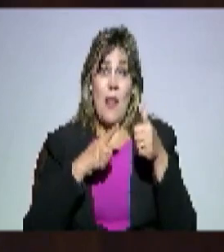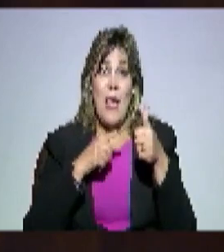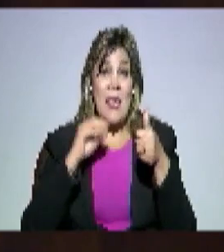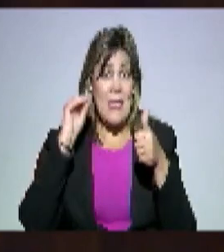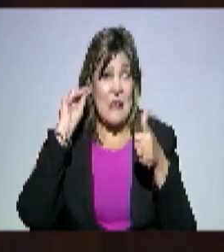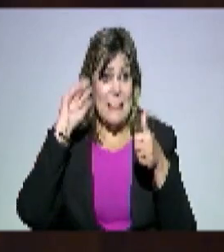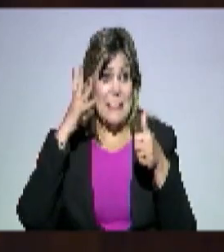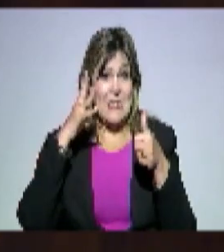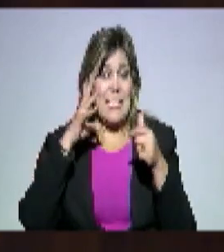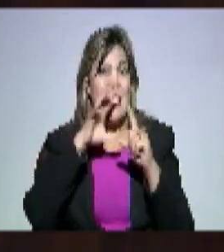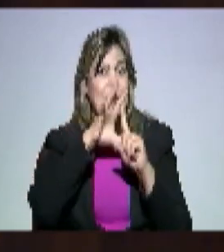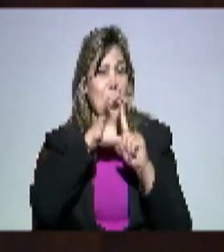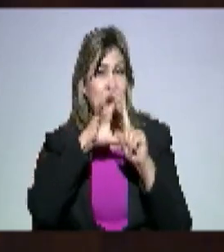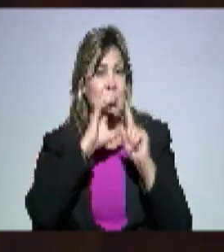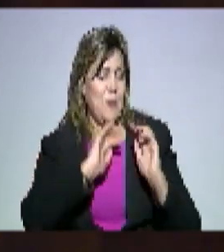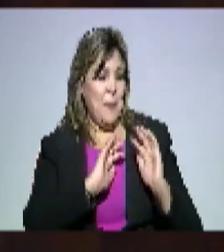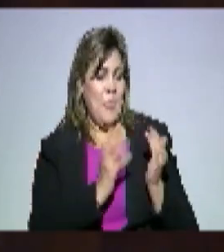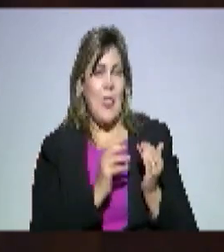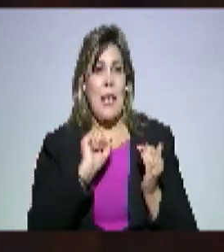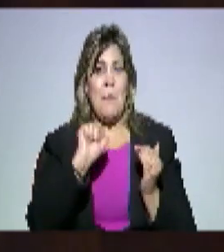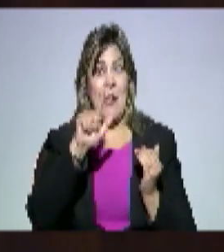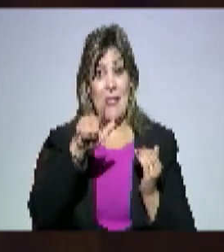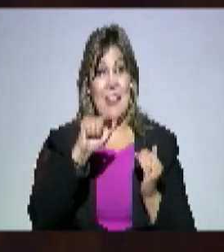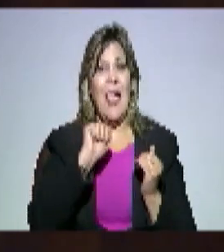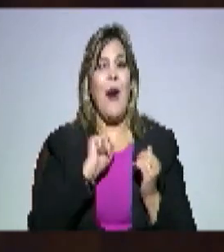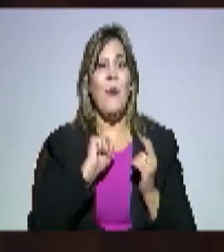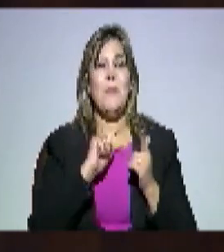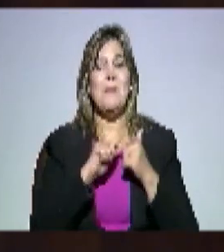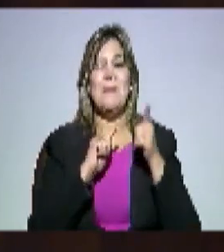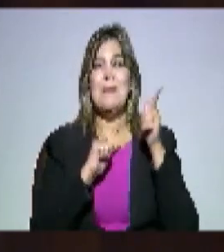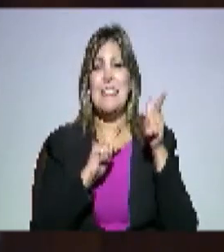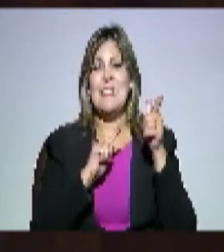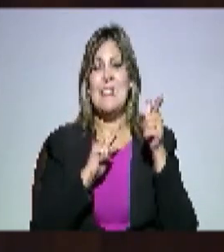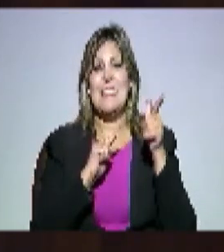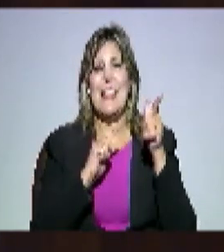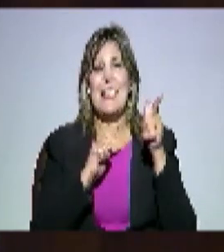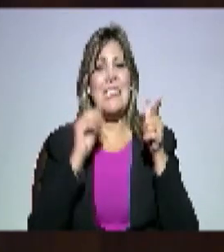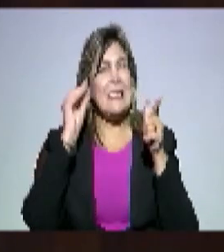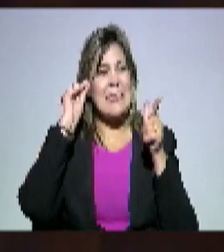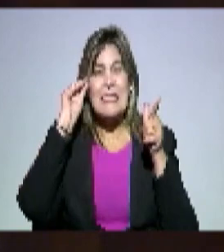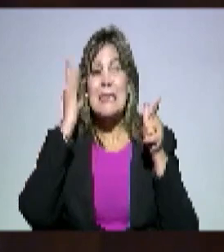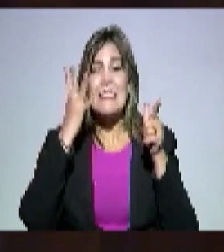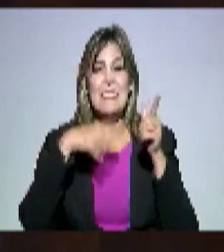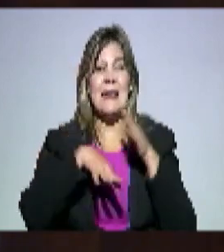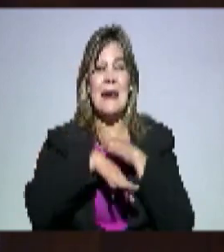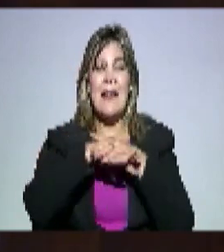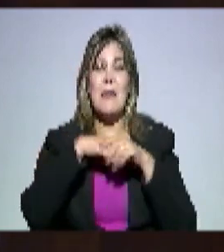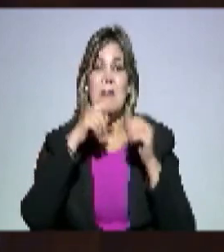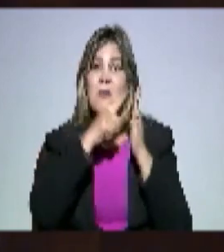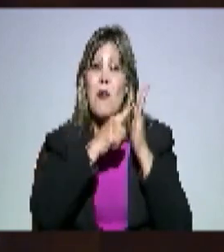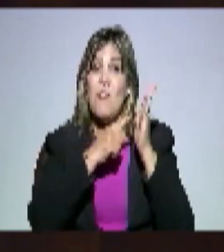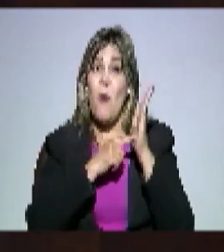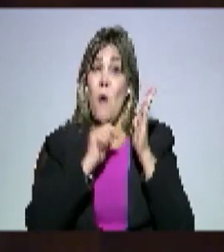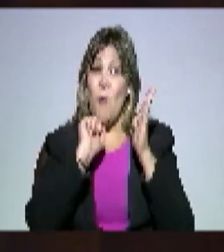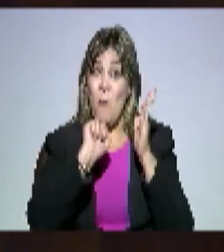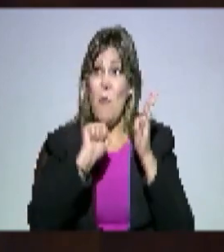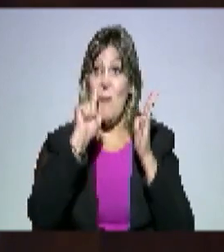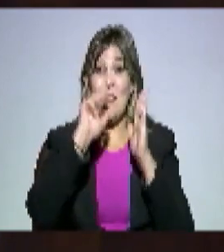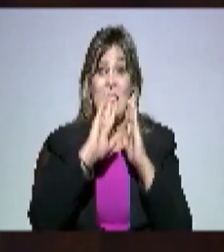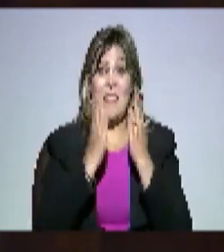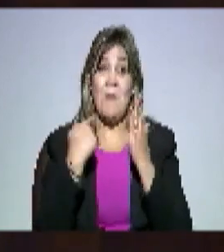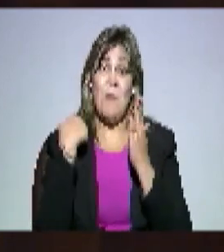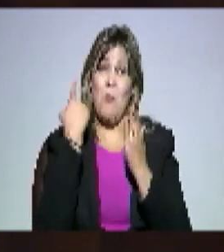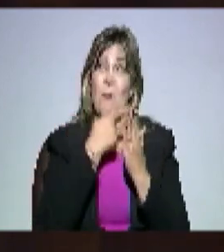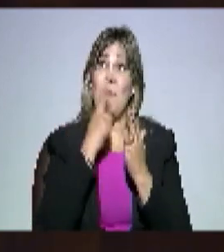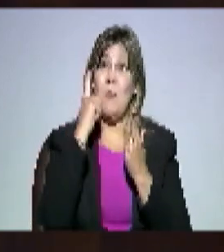هي الايمان او نتمثل بايمانهم البركه الثانيه ان احنا هنعيش الوصيه او